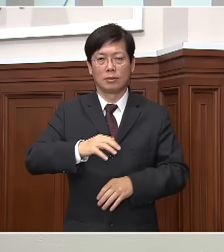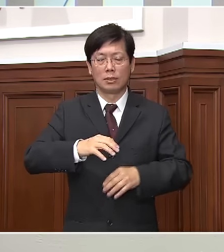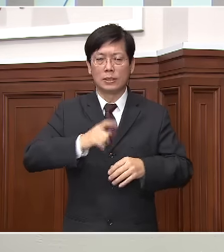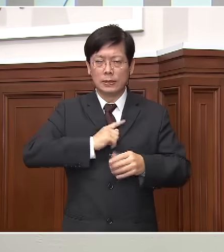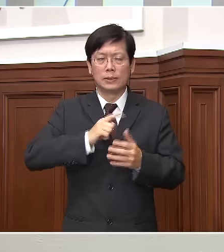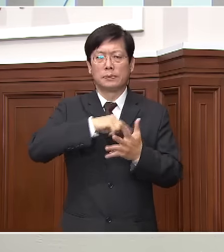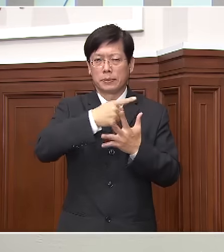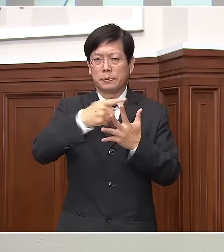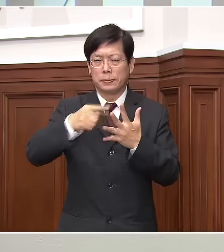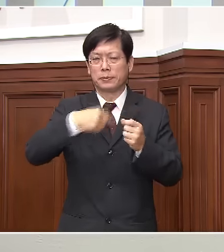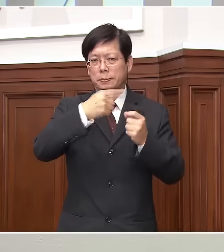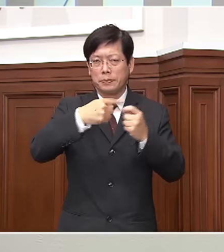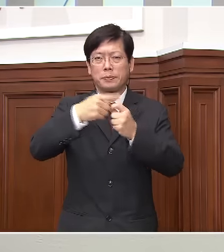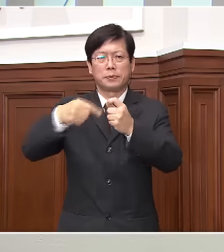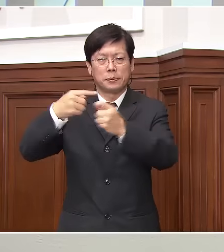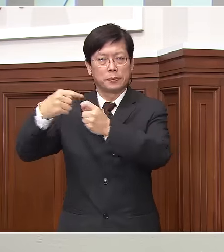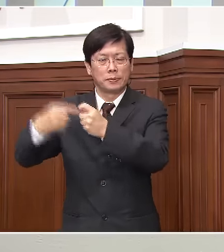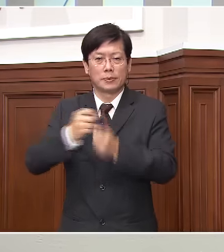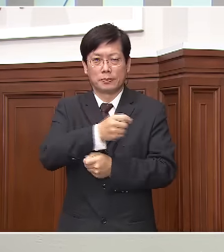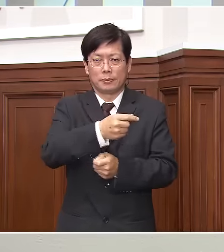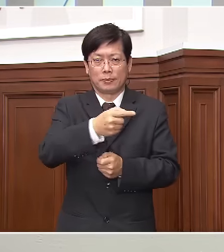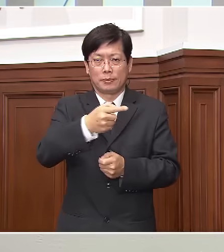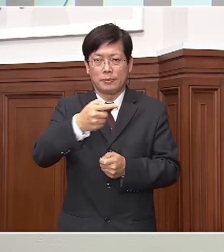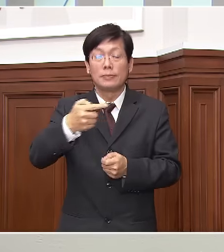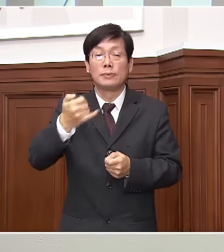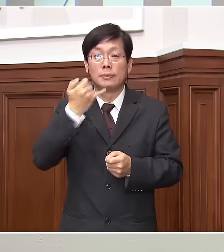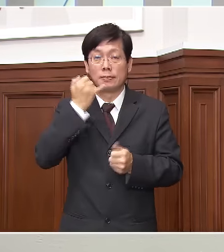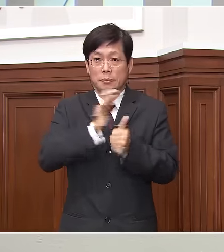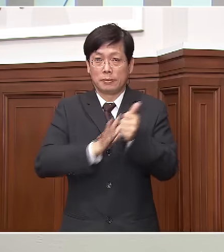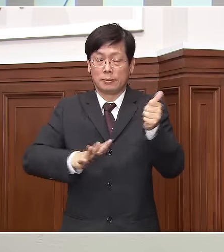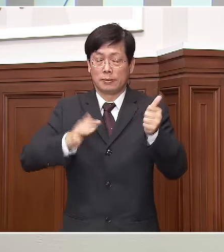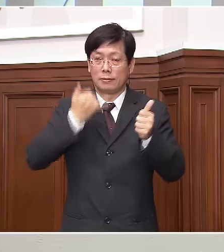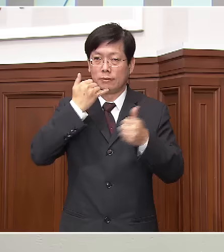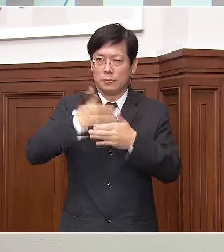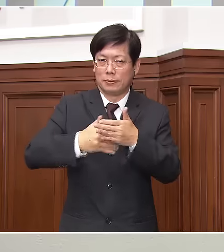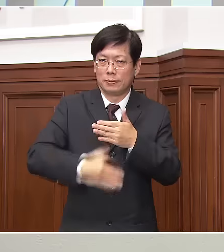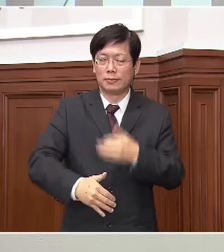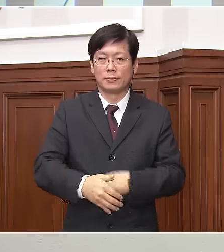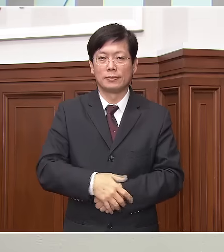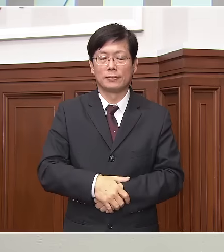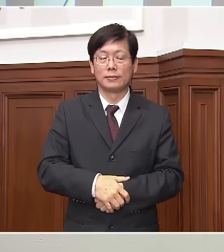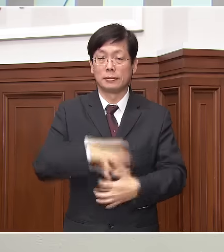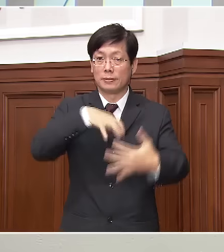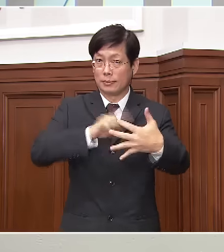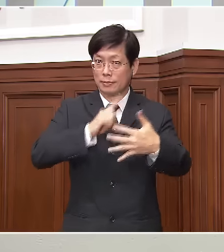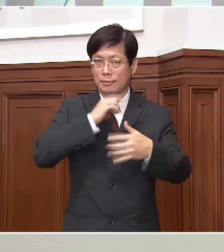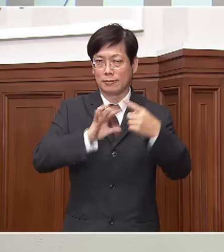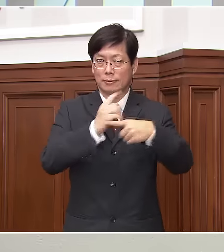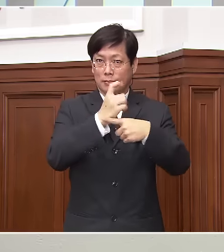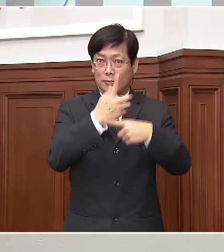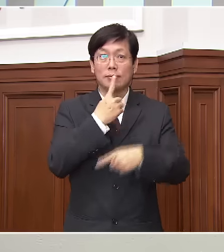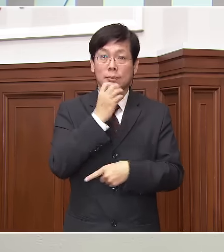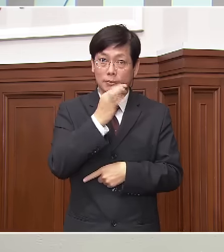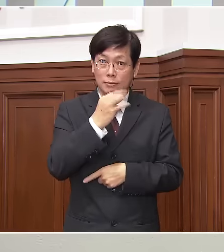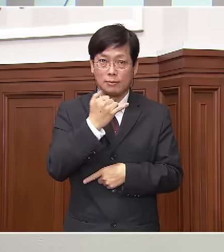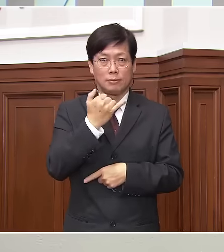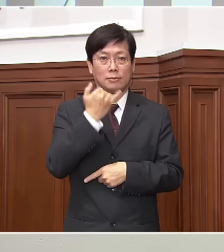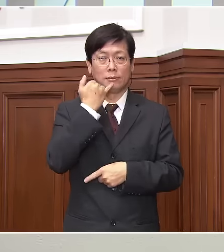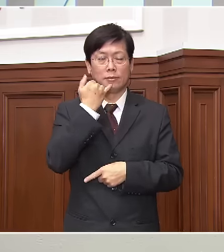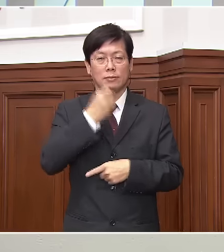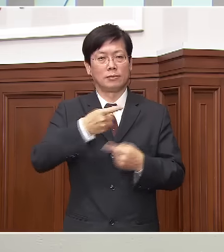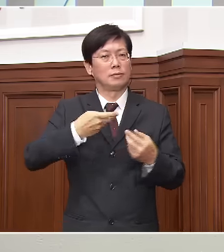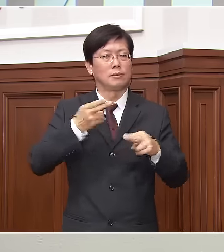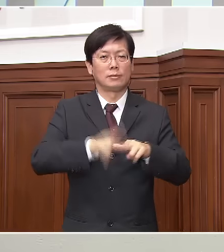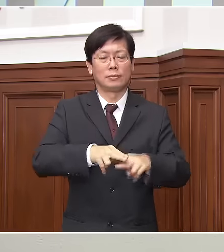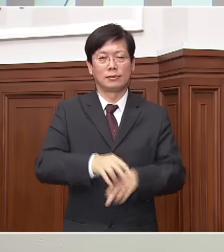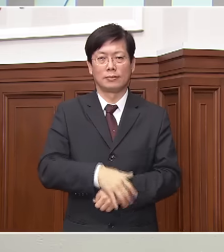逐年渐进的方式，让冲击降到最低。包括让18%优惠存款走入